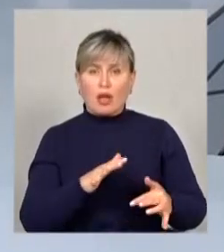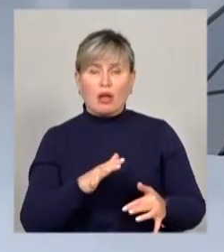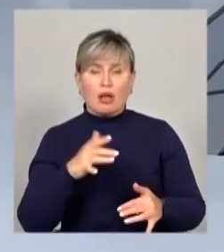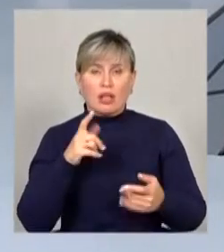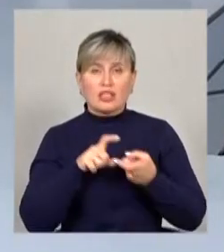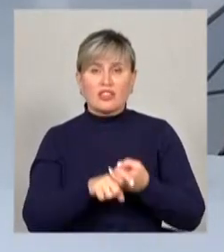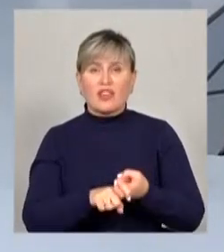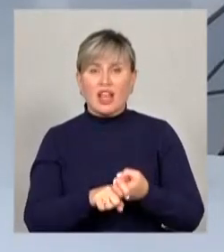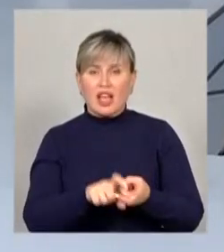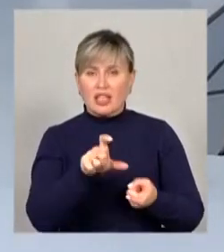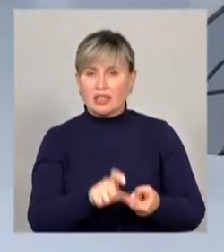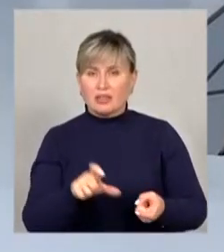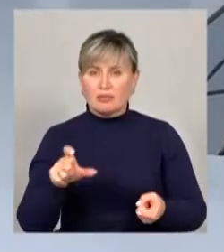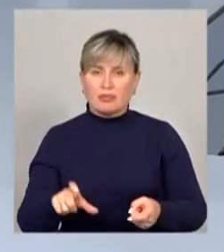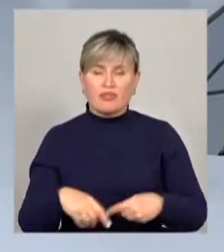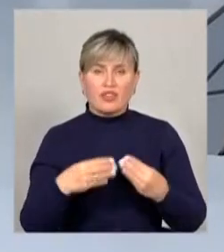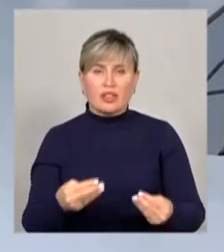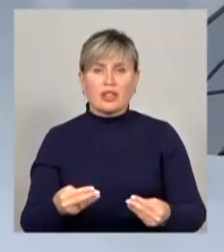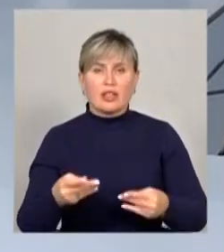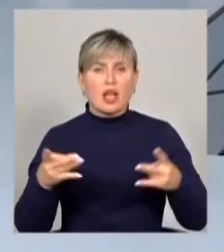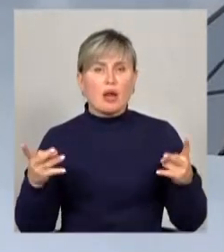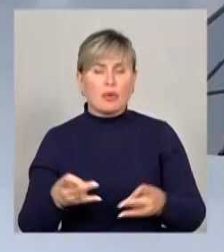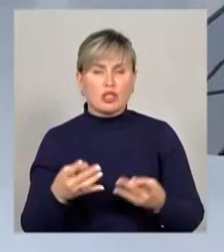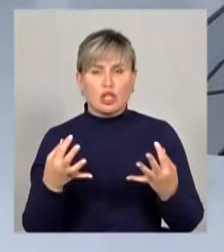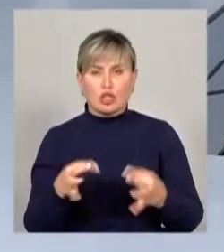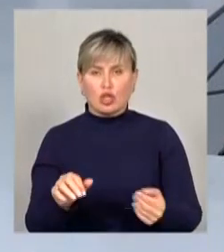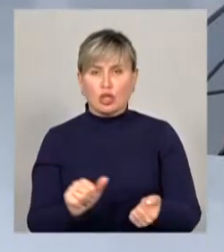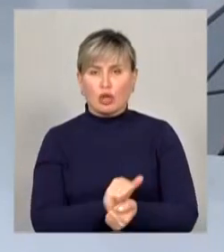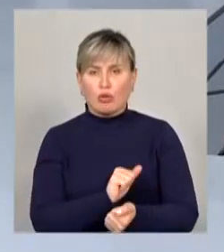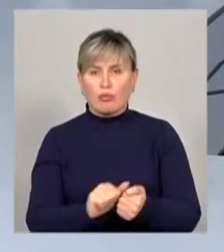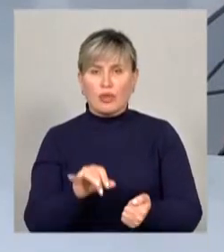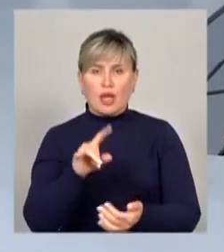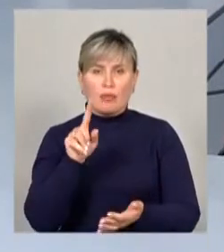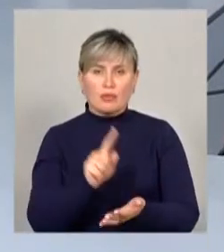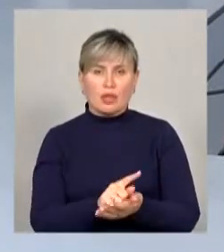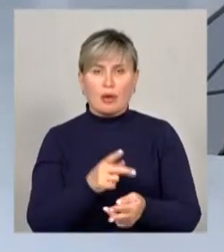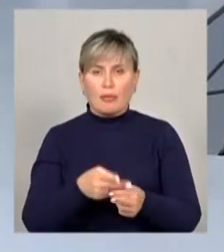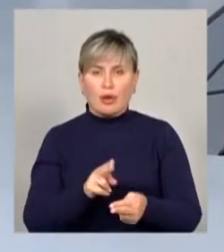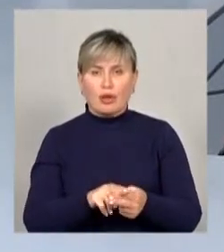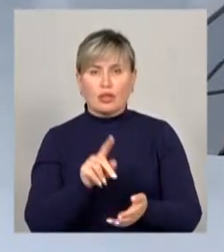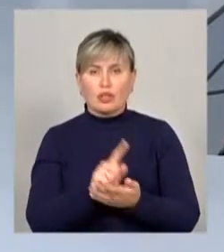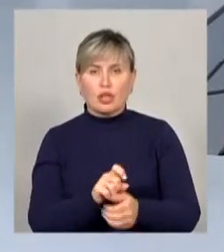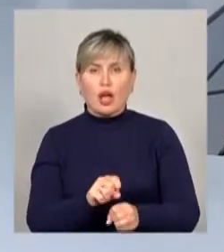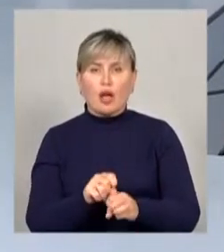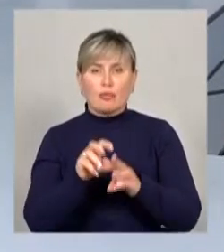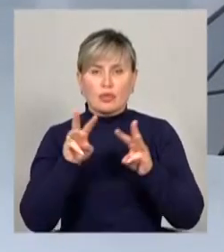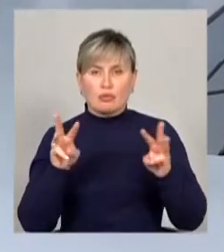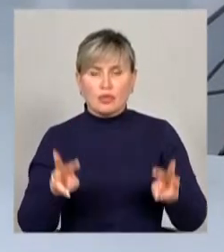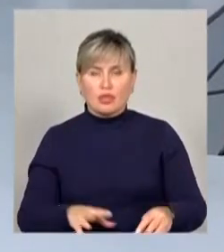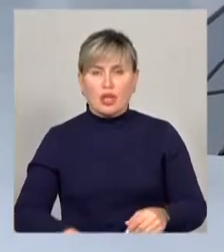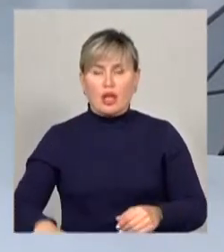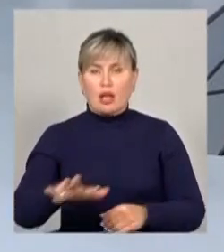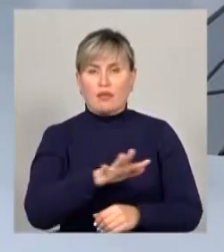связи выданы необходимые разрешительные документы и также обязательства, по которым они должны обеспечить охват